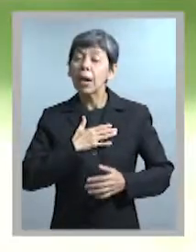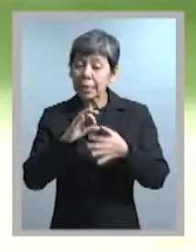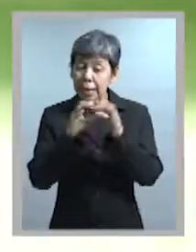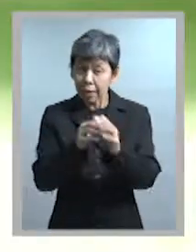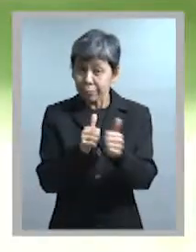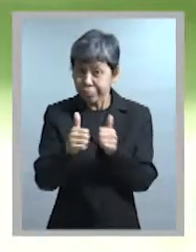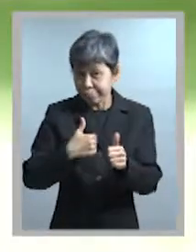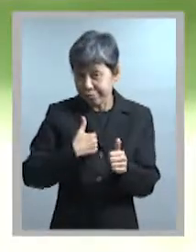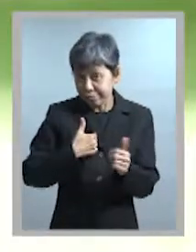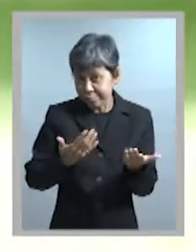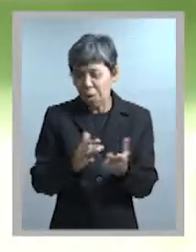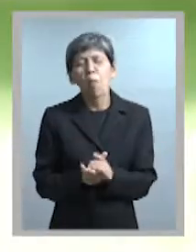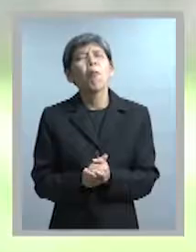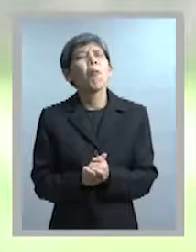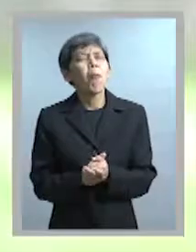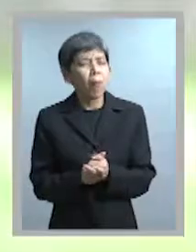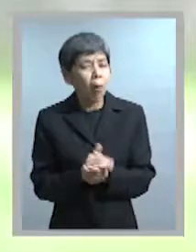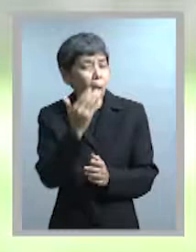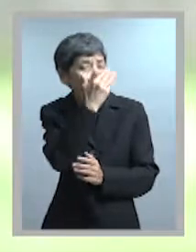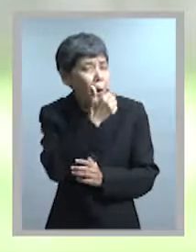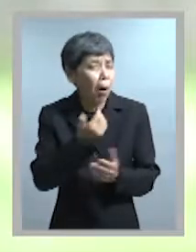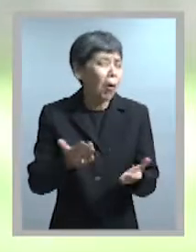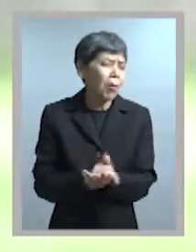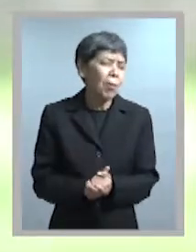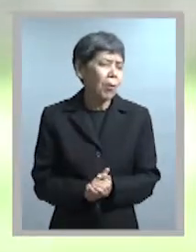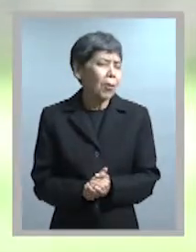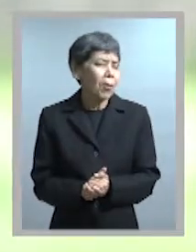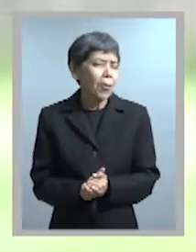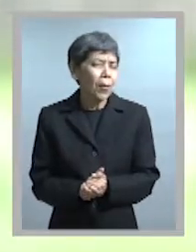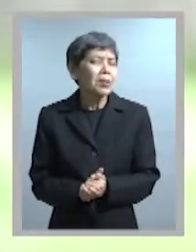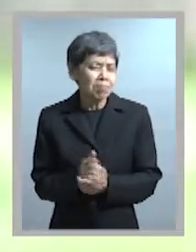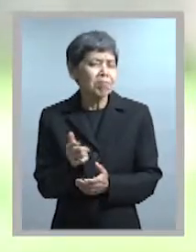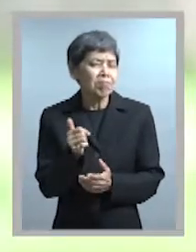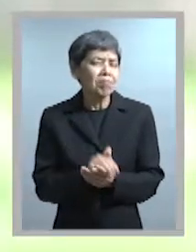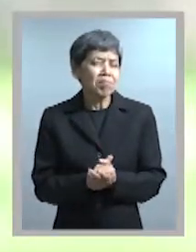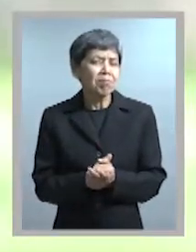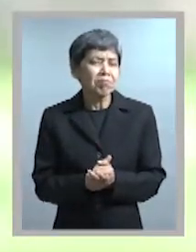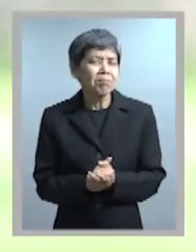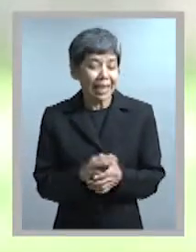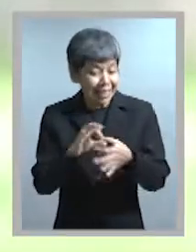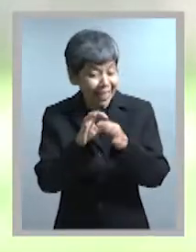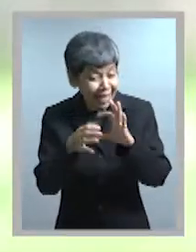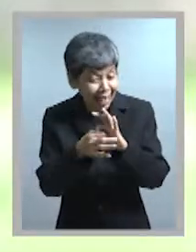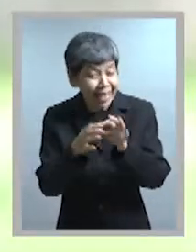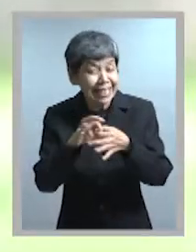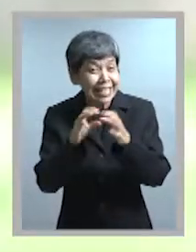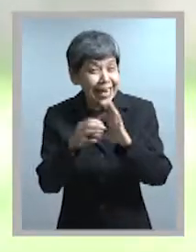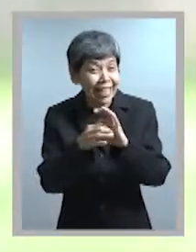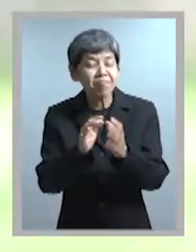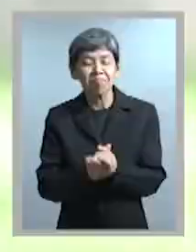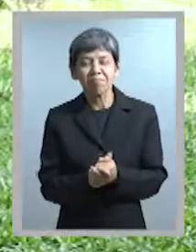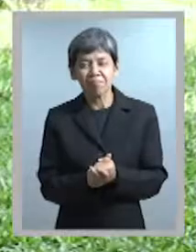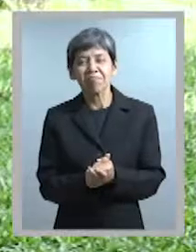รุ่นกีฬาให้ลงแข่งบ้างไหม โอ้ถ้าเทียบความหล่อนี่นะสงสัยต้องมีนะ มี ถ้าเทียบเรื่องกีฬาบังเอิญวัน